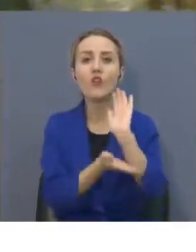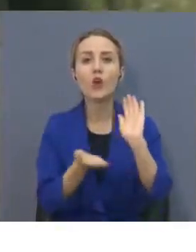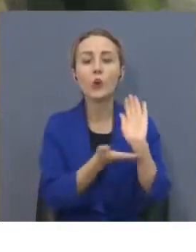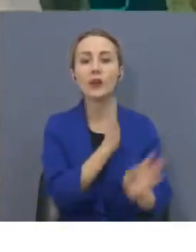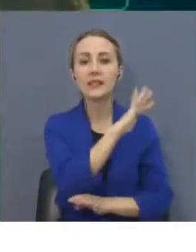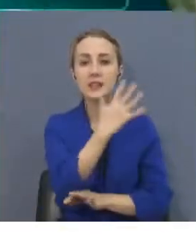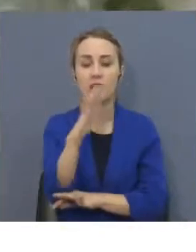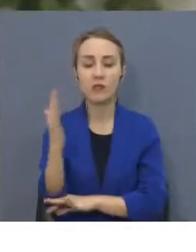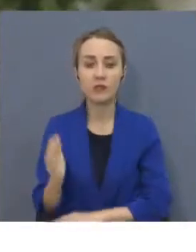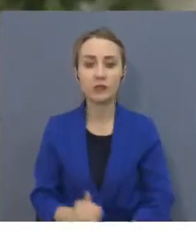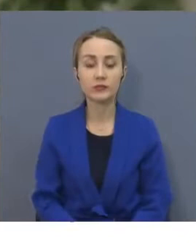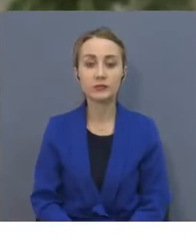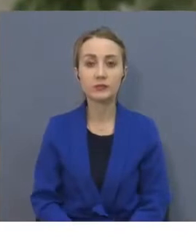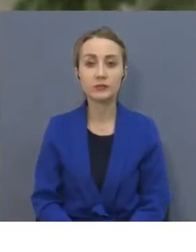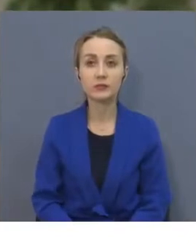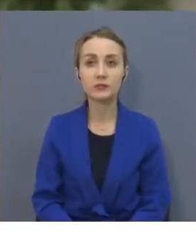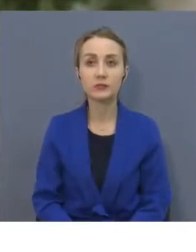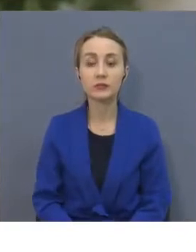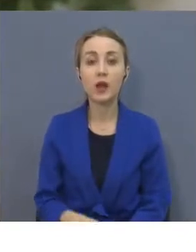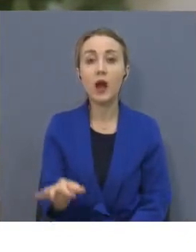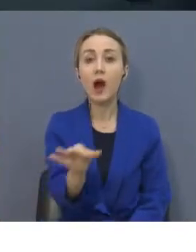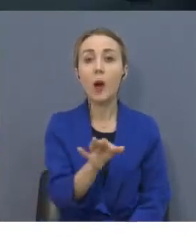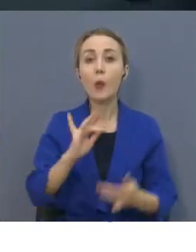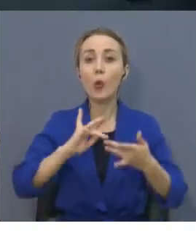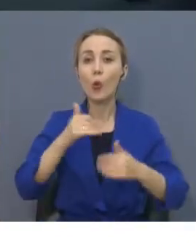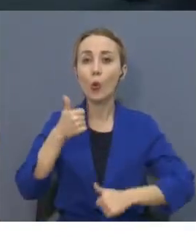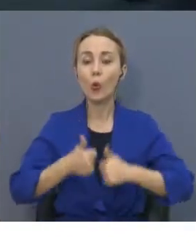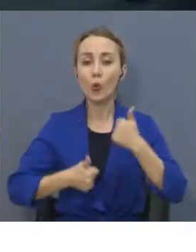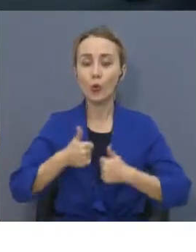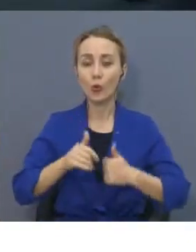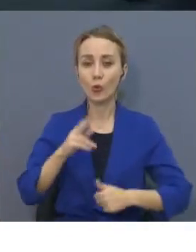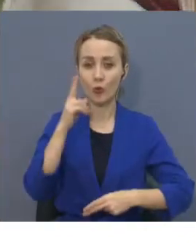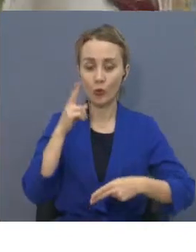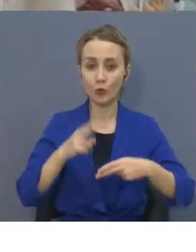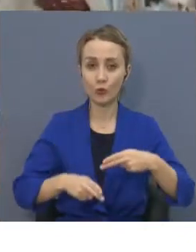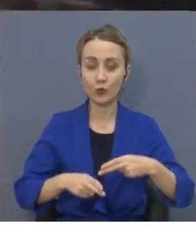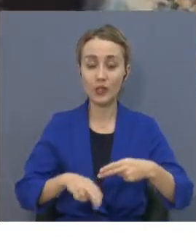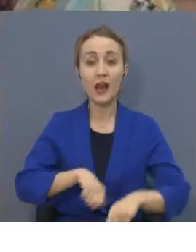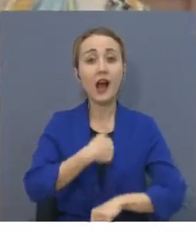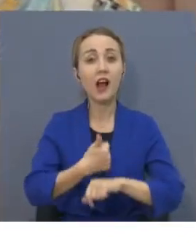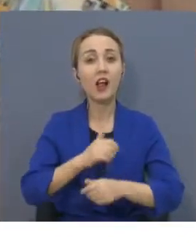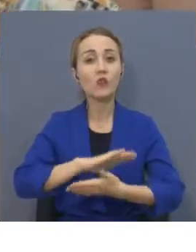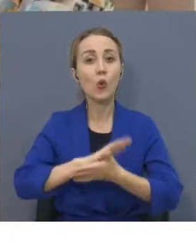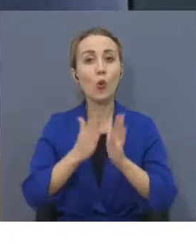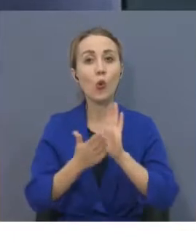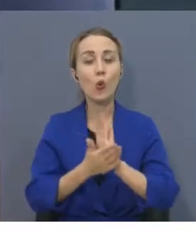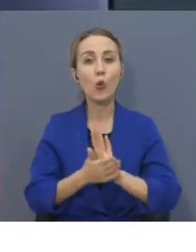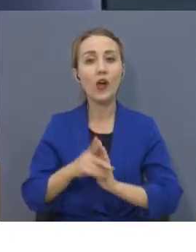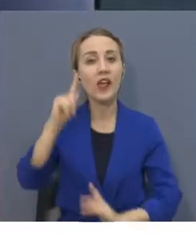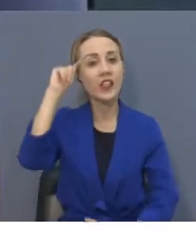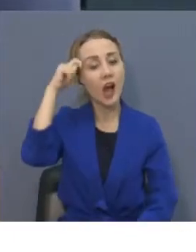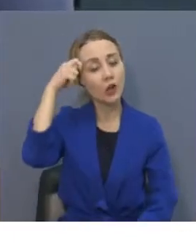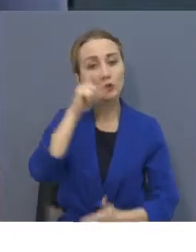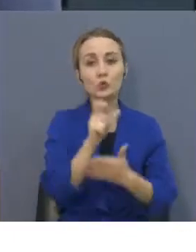деревьев. Подошел к концу областной онлайн-конкурс «Бабалар Рухабаларга». Главное условие конкурса – декламировать наизусть героический эпос.